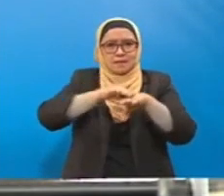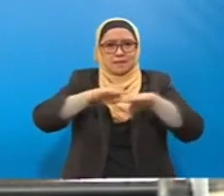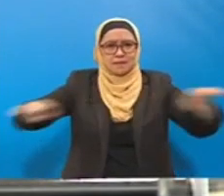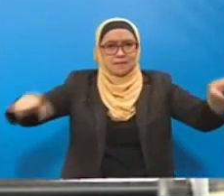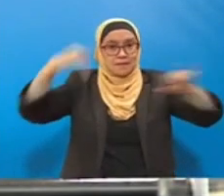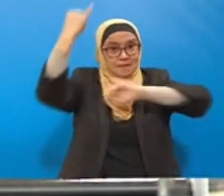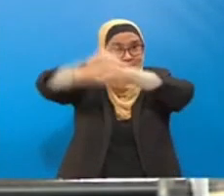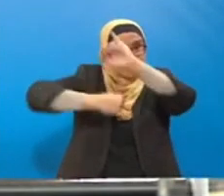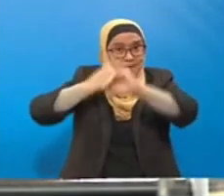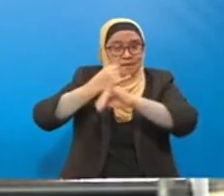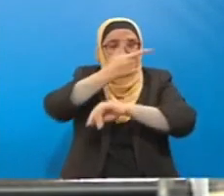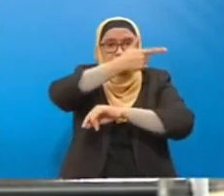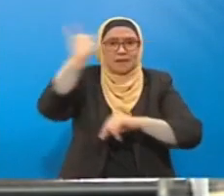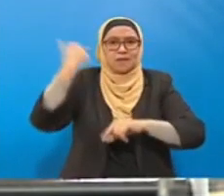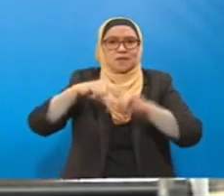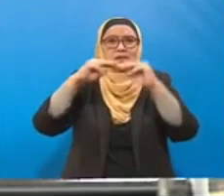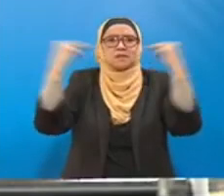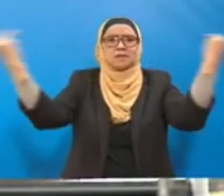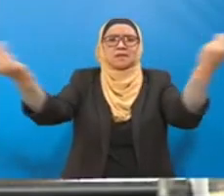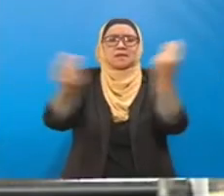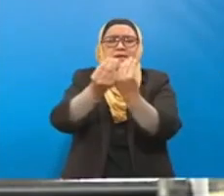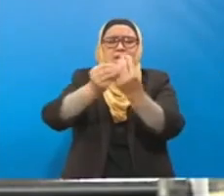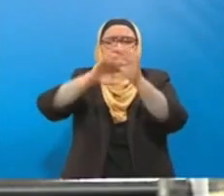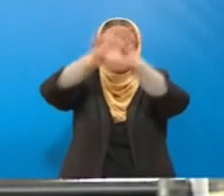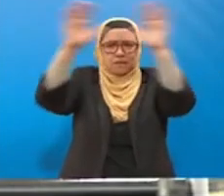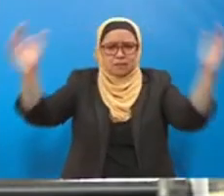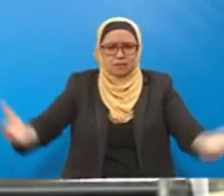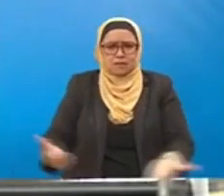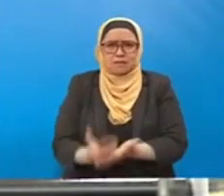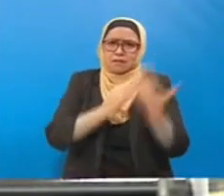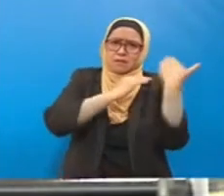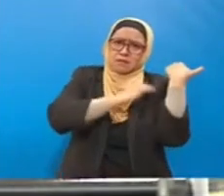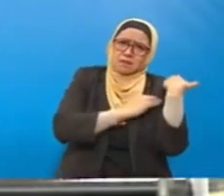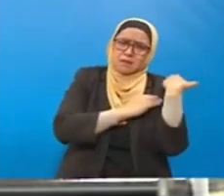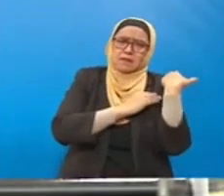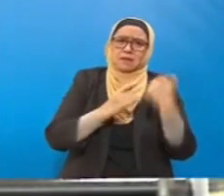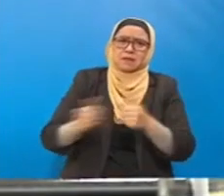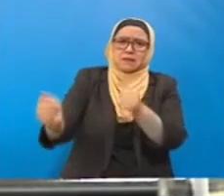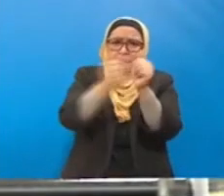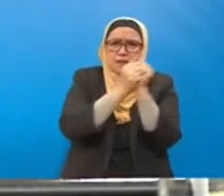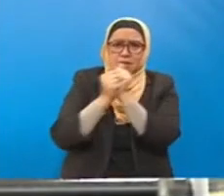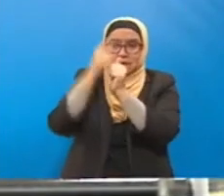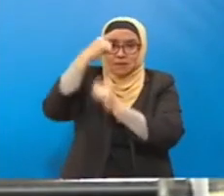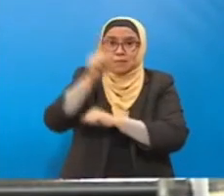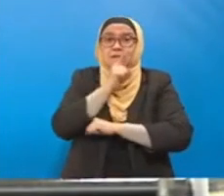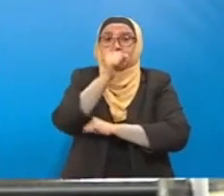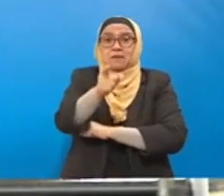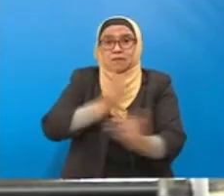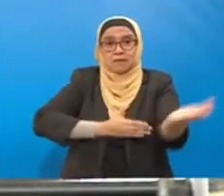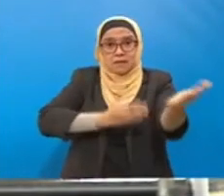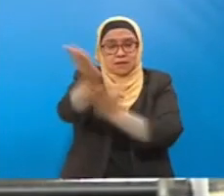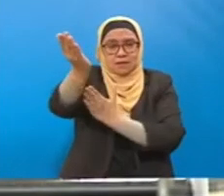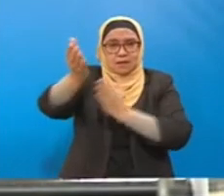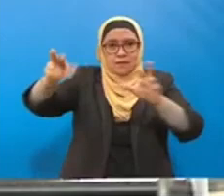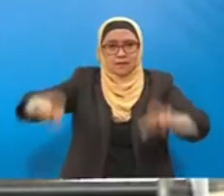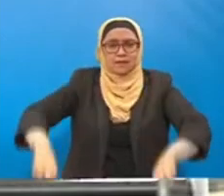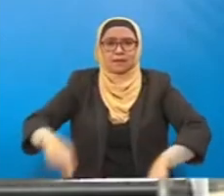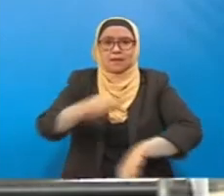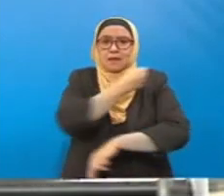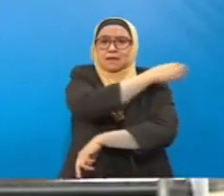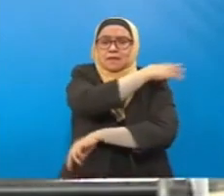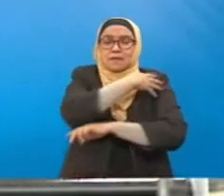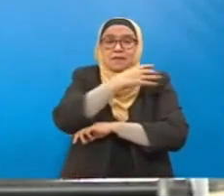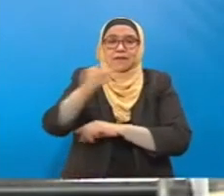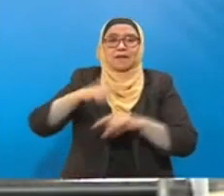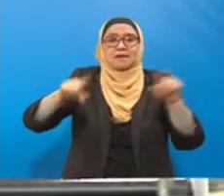masyarakat antarbangsa bertanggungjawab secara kolektif dalam memastikan hak rakyat Palestin dan kedaulatan negara